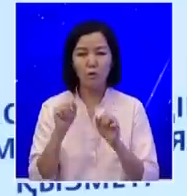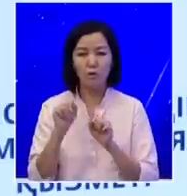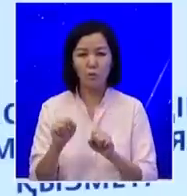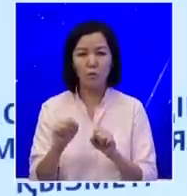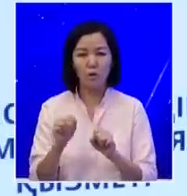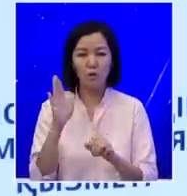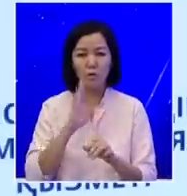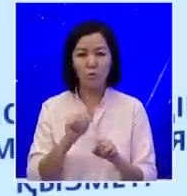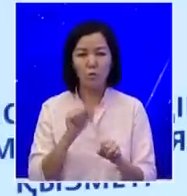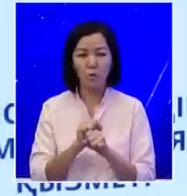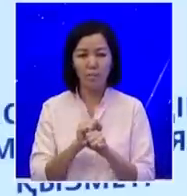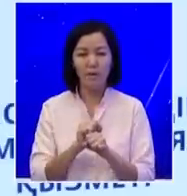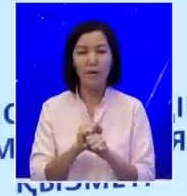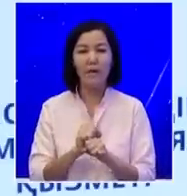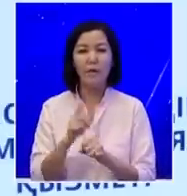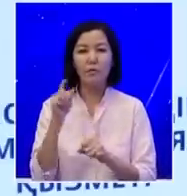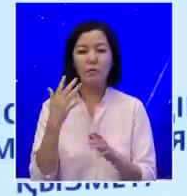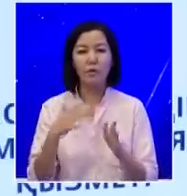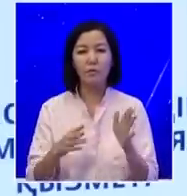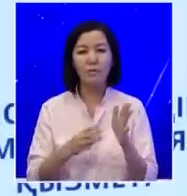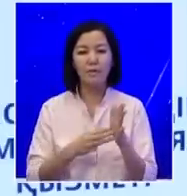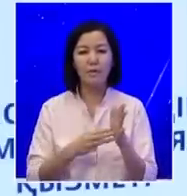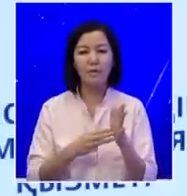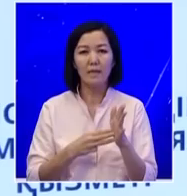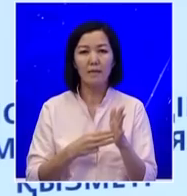су торабы. Сонымен қатар 158